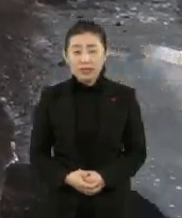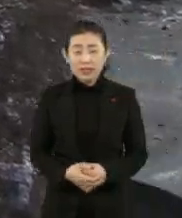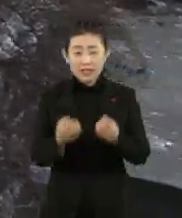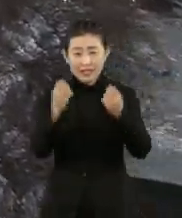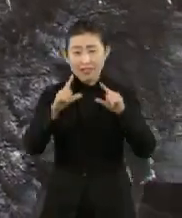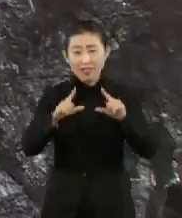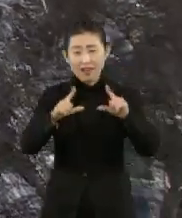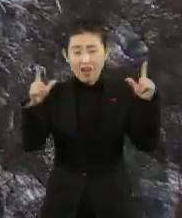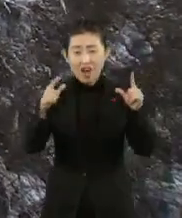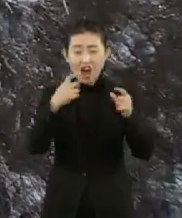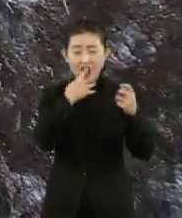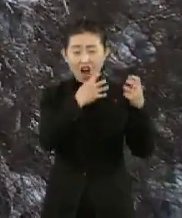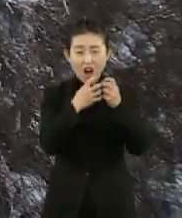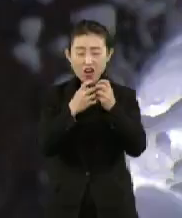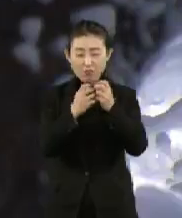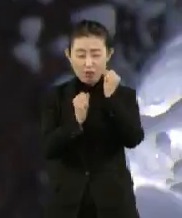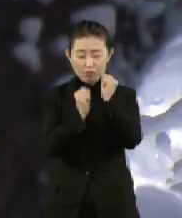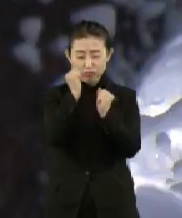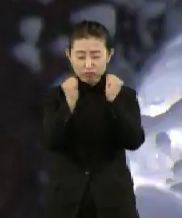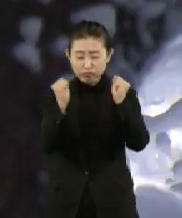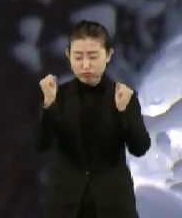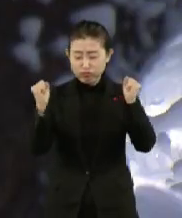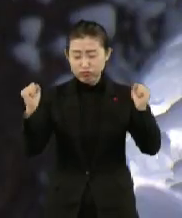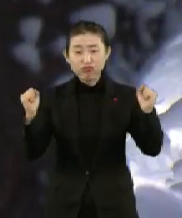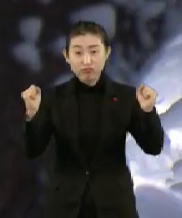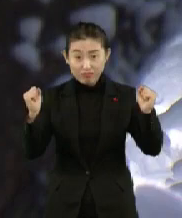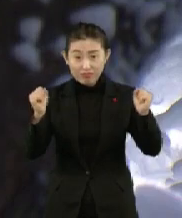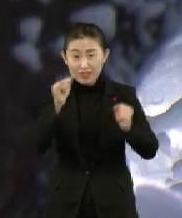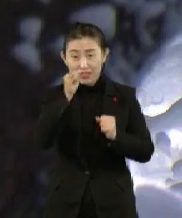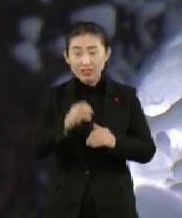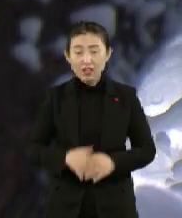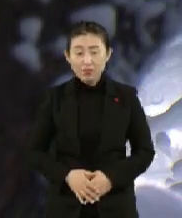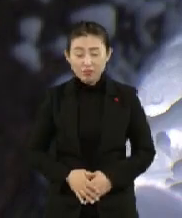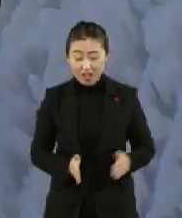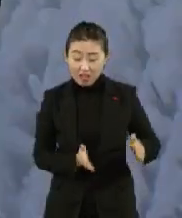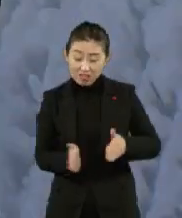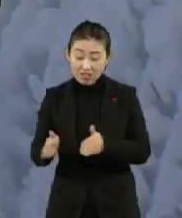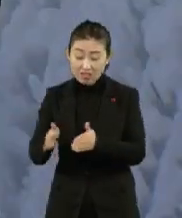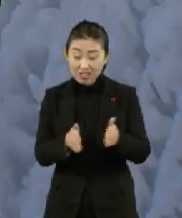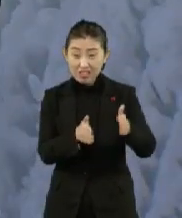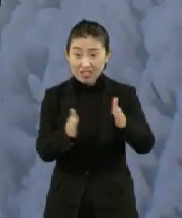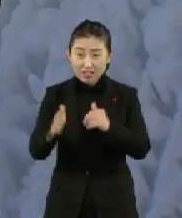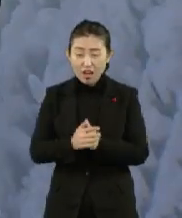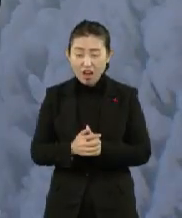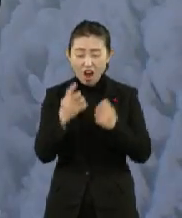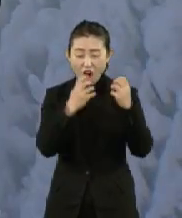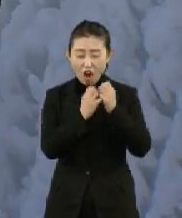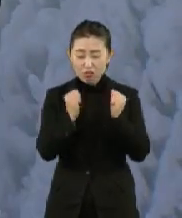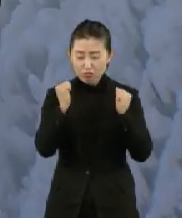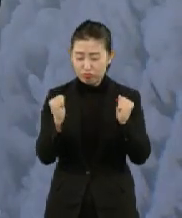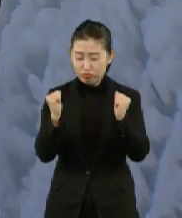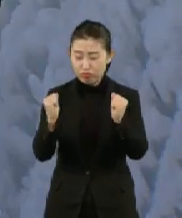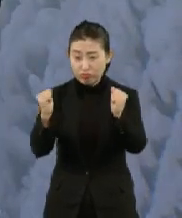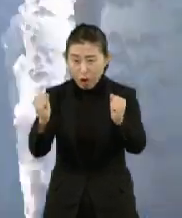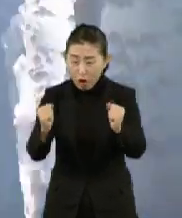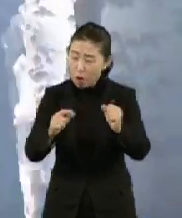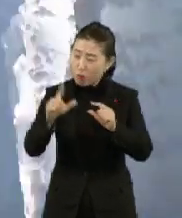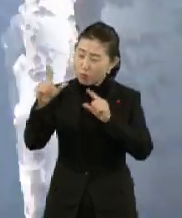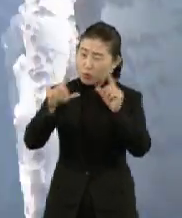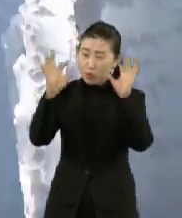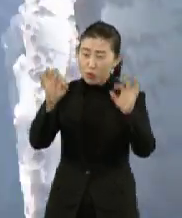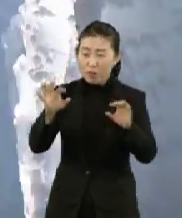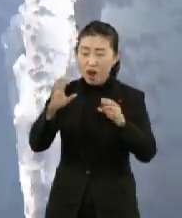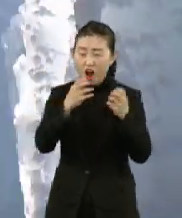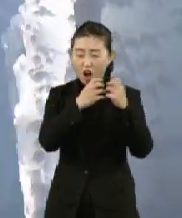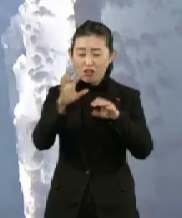새해엔 얼음 기둥이 성벽처럼 산림욕장을 지키고 있습니다. 산책로 주변을 둘러싼 에메랄드빛 얼음 기둥은 마치 얼음